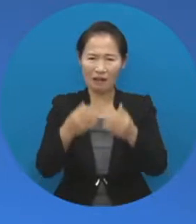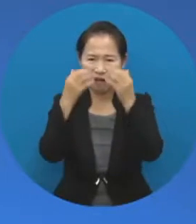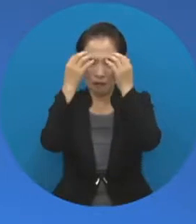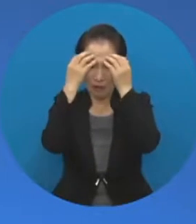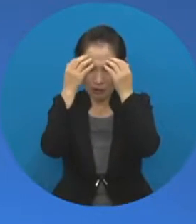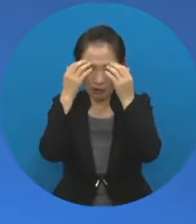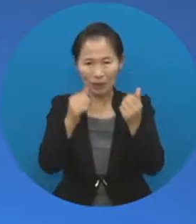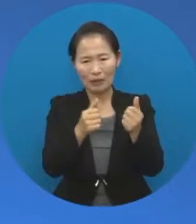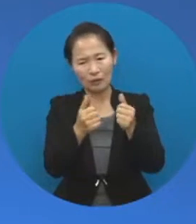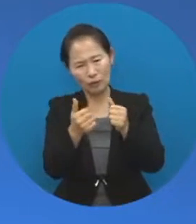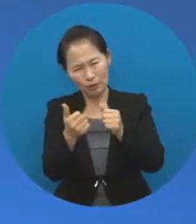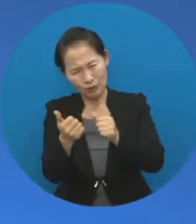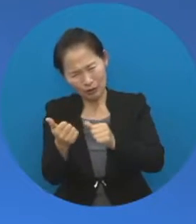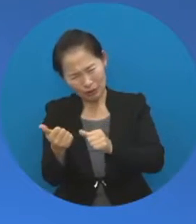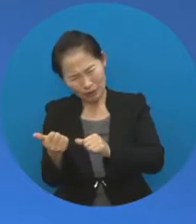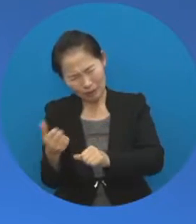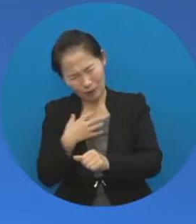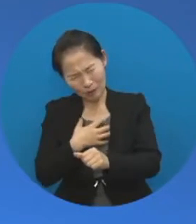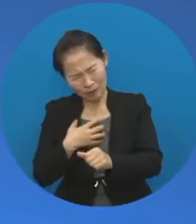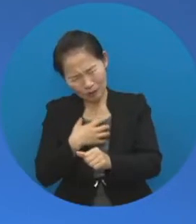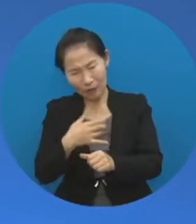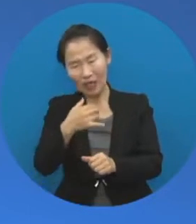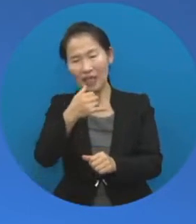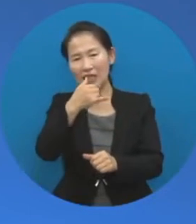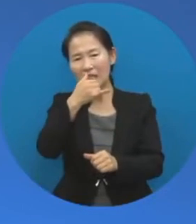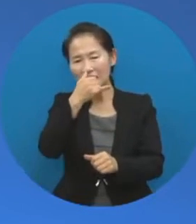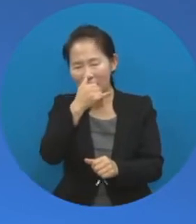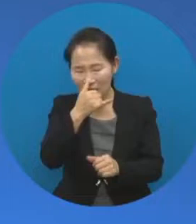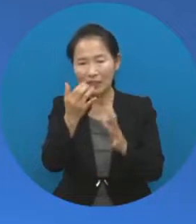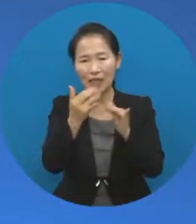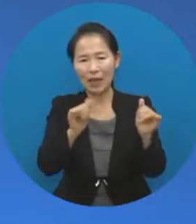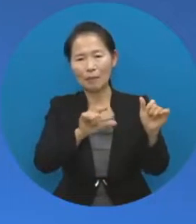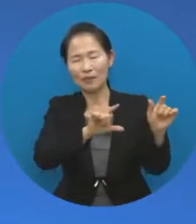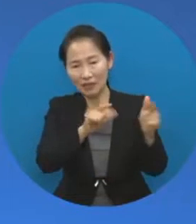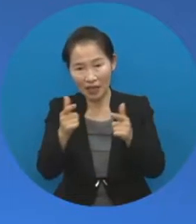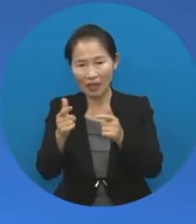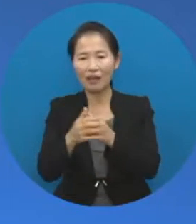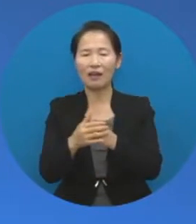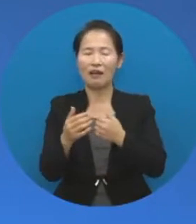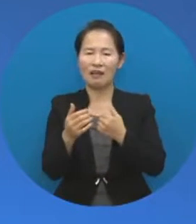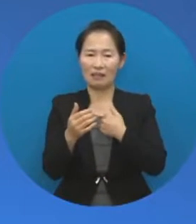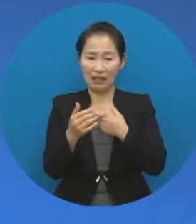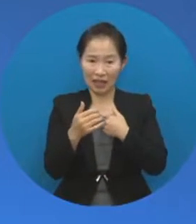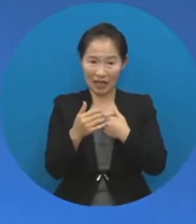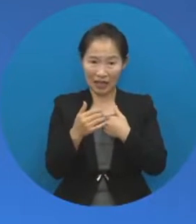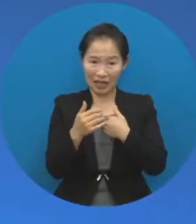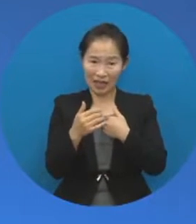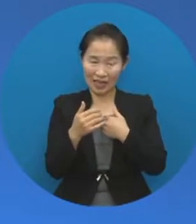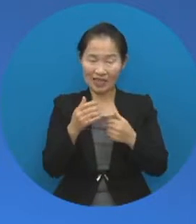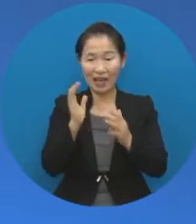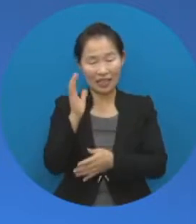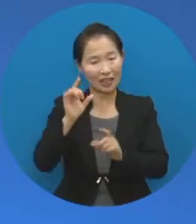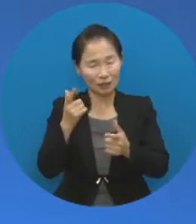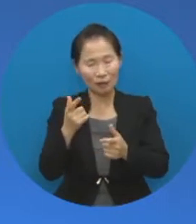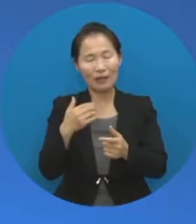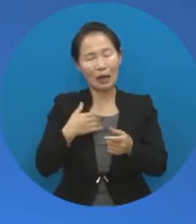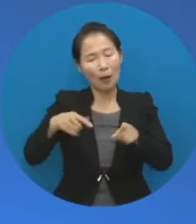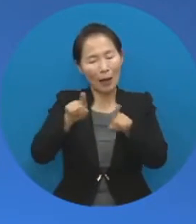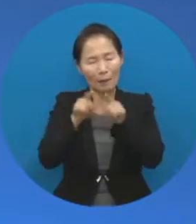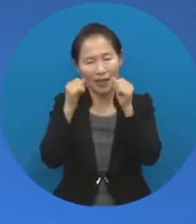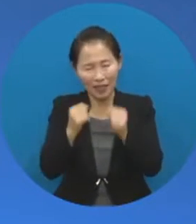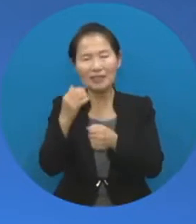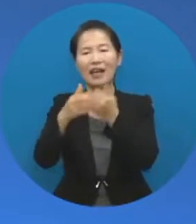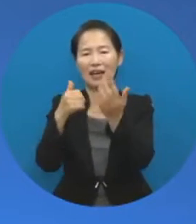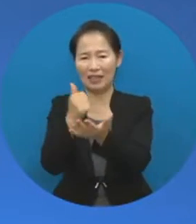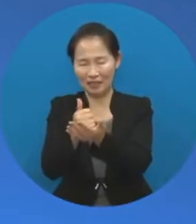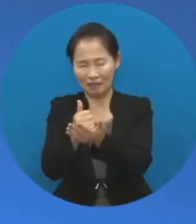터널을 건너는 분들에게 저의 이야기가 아닌 하나님께서 저에게 함께 하신 이야기, 제가 가장 약할 때